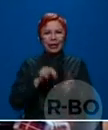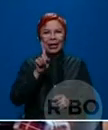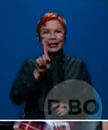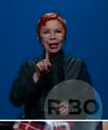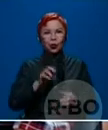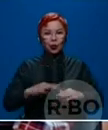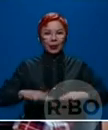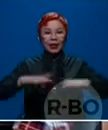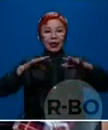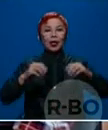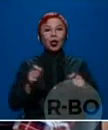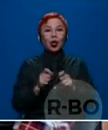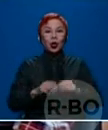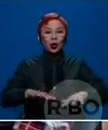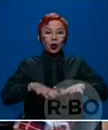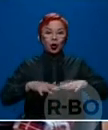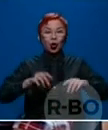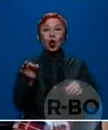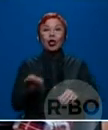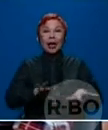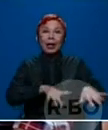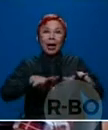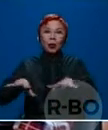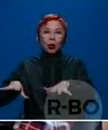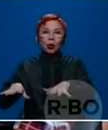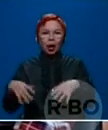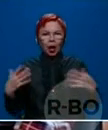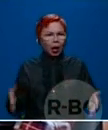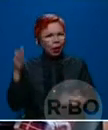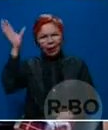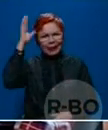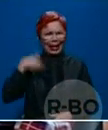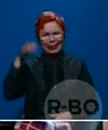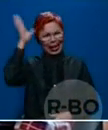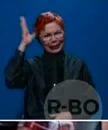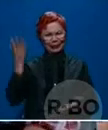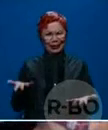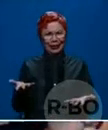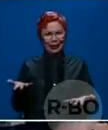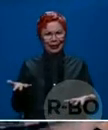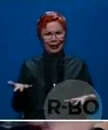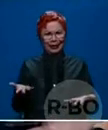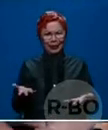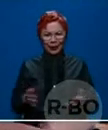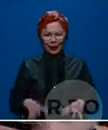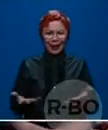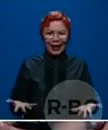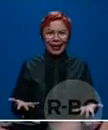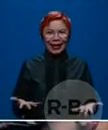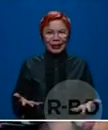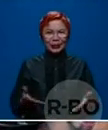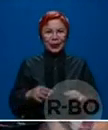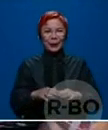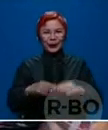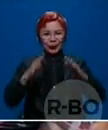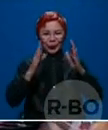sungai yang tadinya 30 M sekarang tinggal 5 m Bagaimana mau dibalikin 30 met tanpa merobohkan